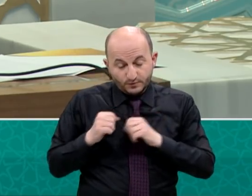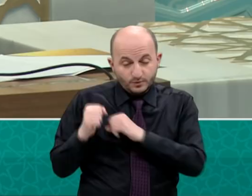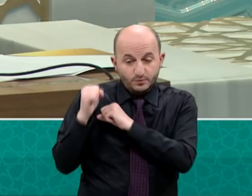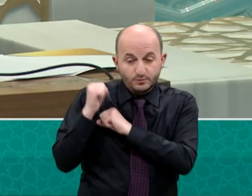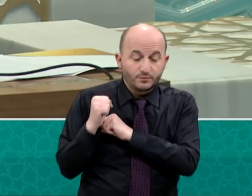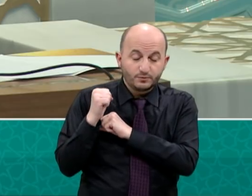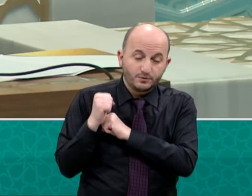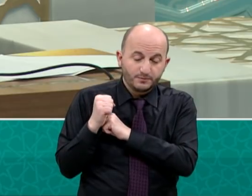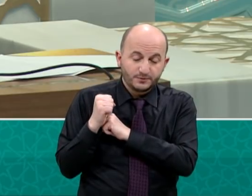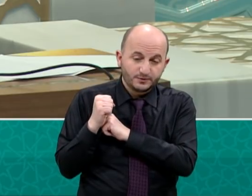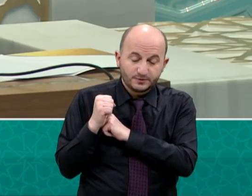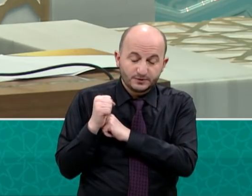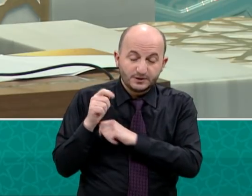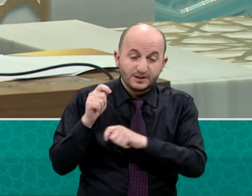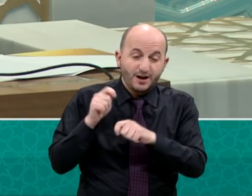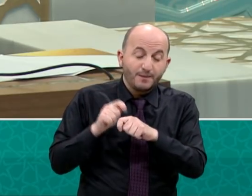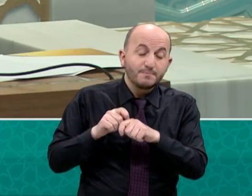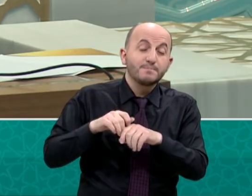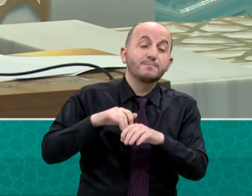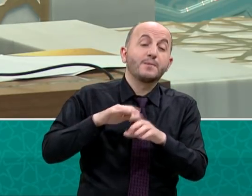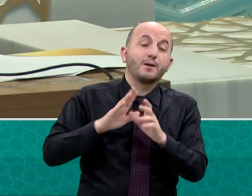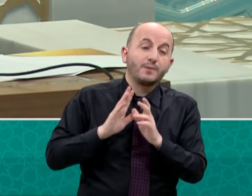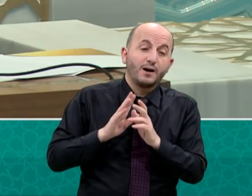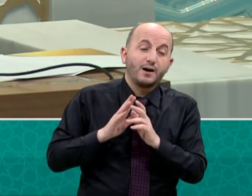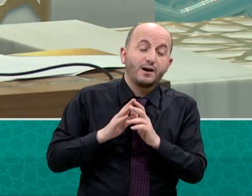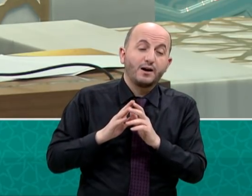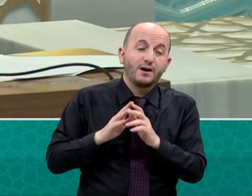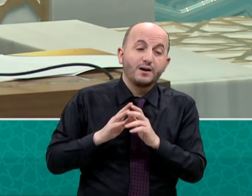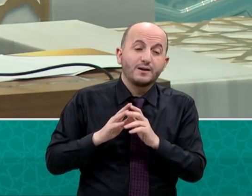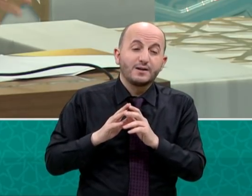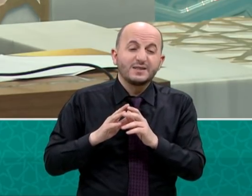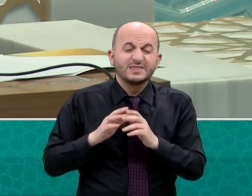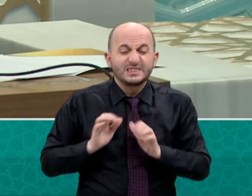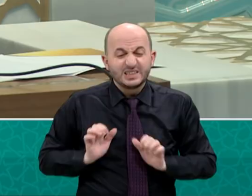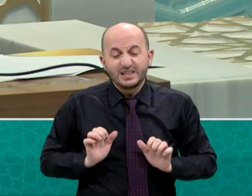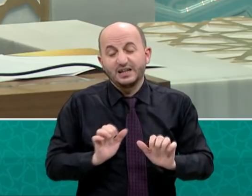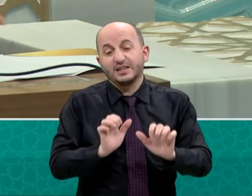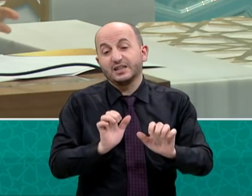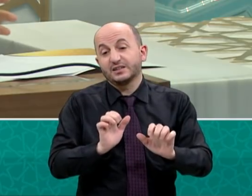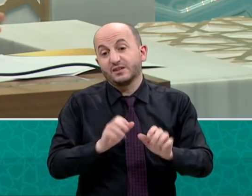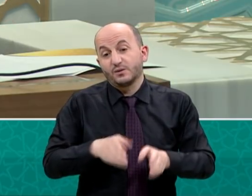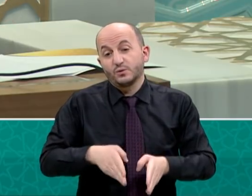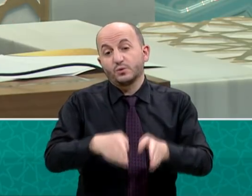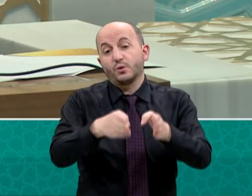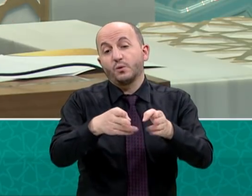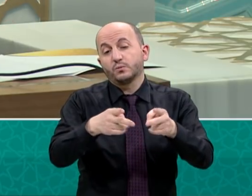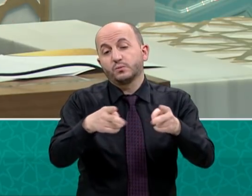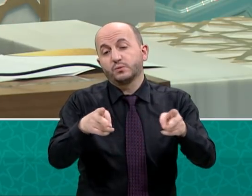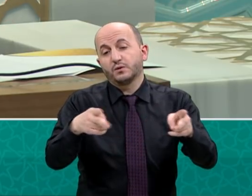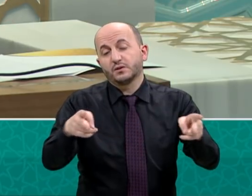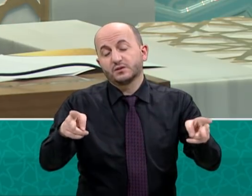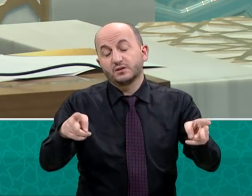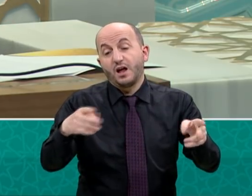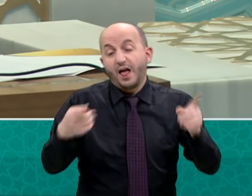yükümlülüklerimizi yerine getirmemek suretiyle adeta bir nevi ihanete yol aralayacak